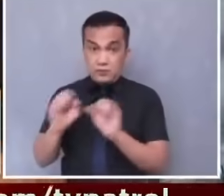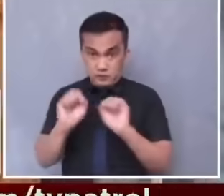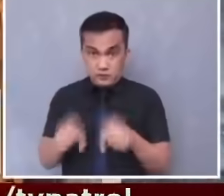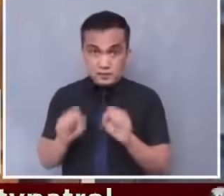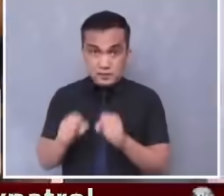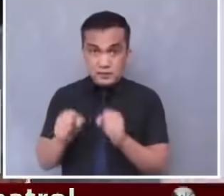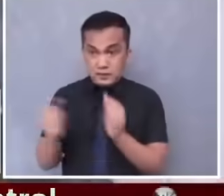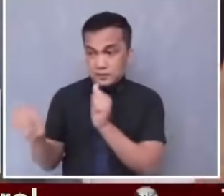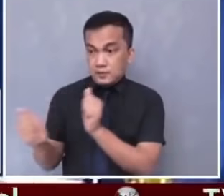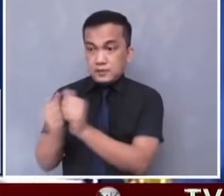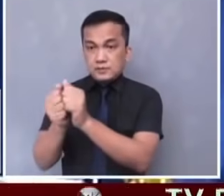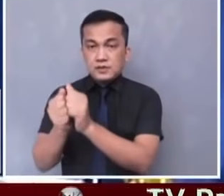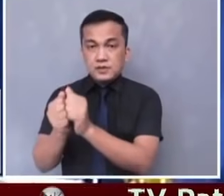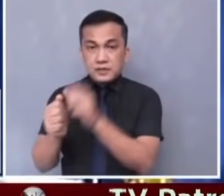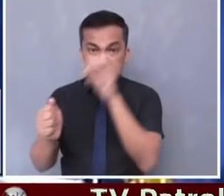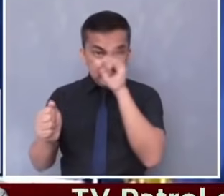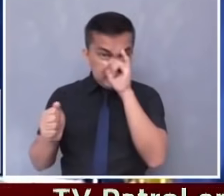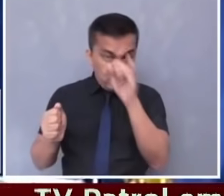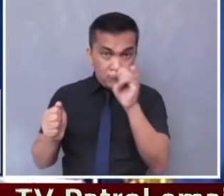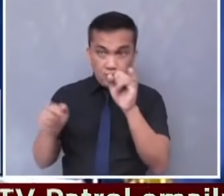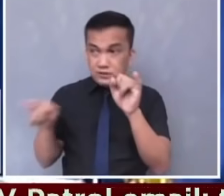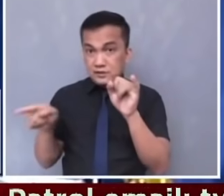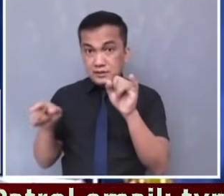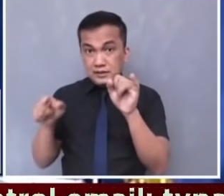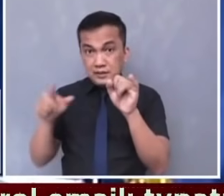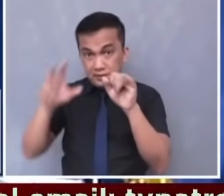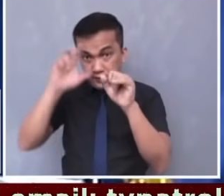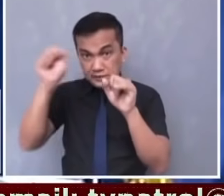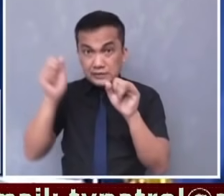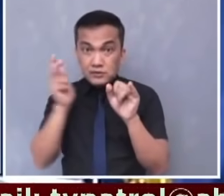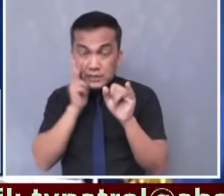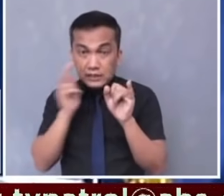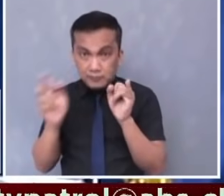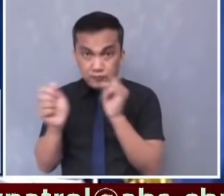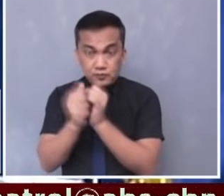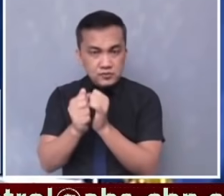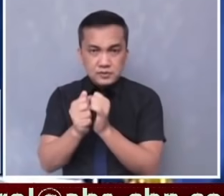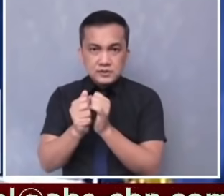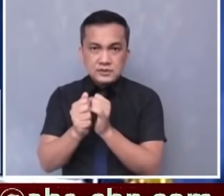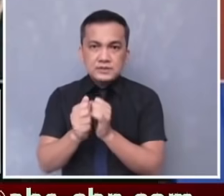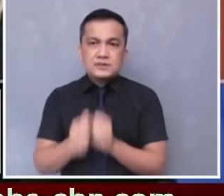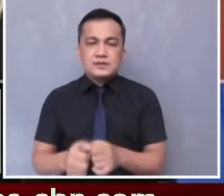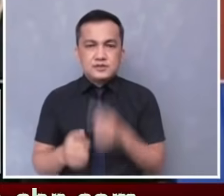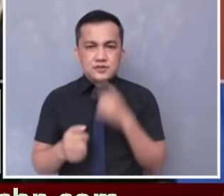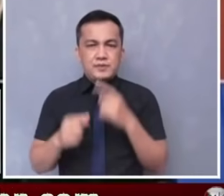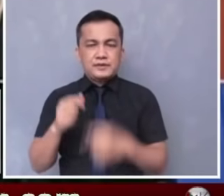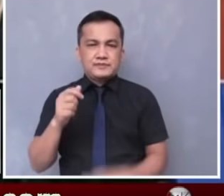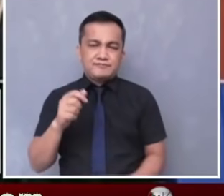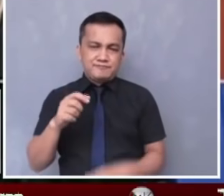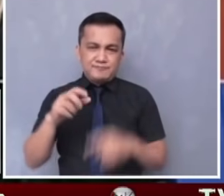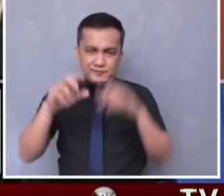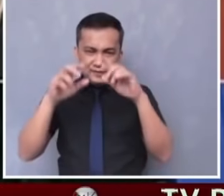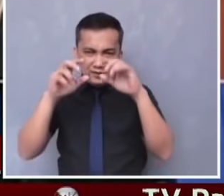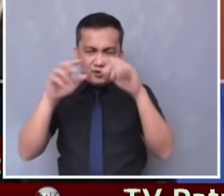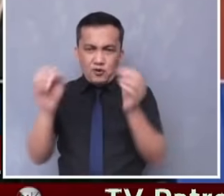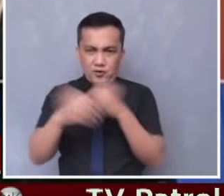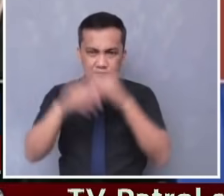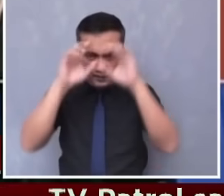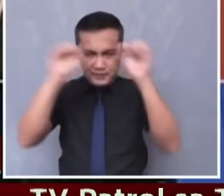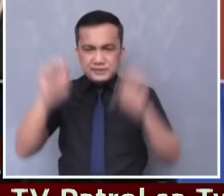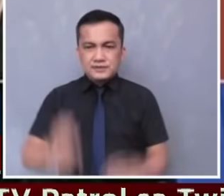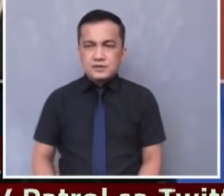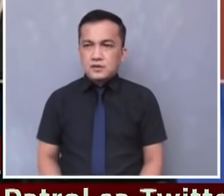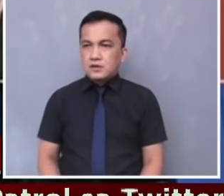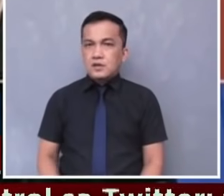alyansa sa pagitan ni Mayor Isko at ni Pangulong Rodrigo Duterte, ito ang pahayag ng palasyo. Ayaw ko rin pong pangunahan kung ano